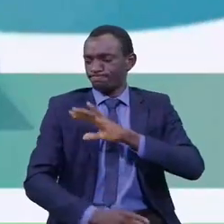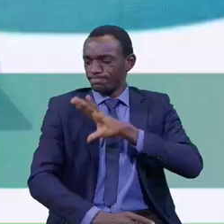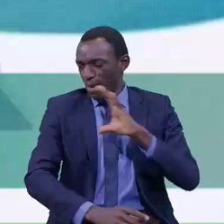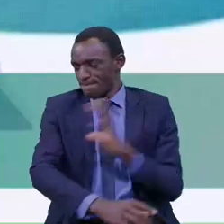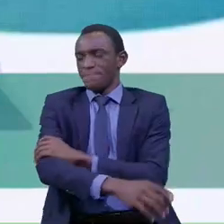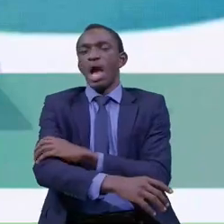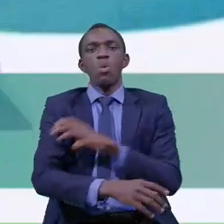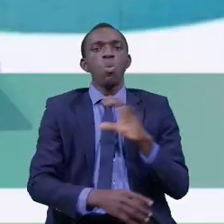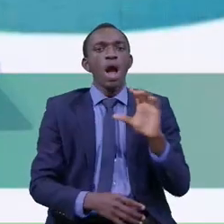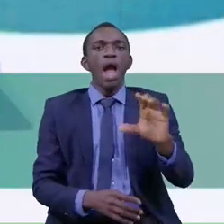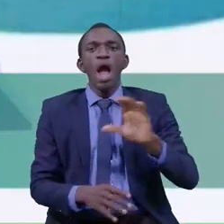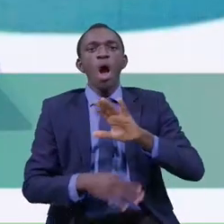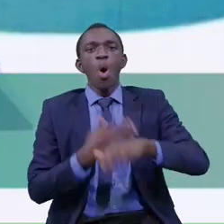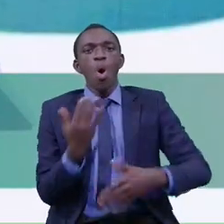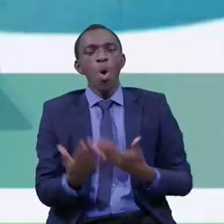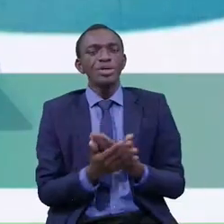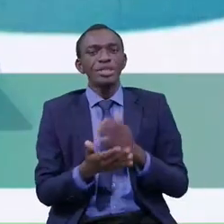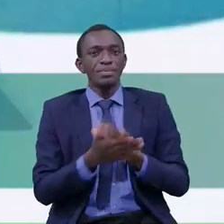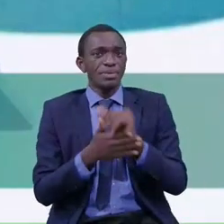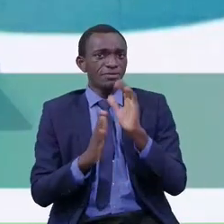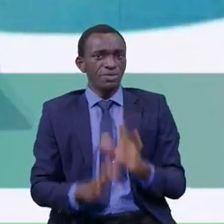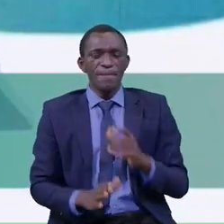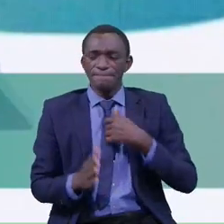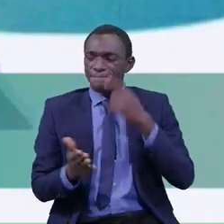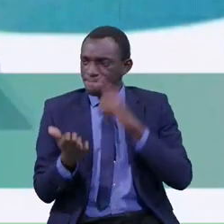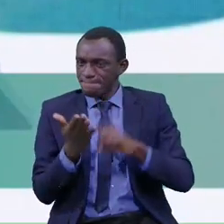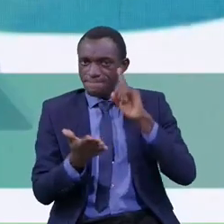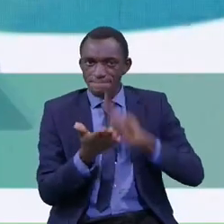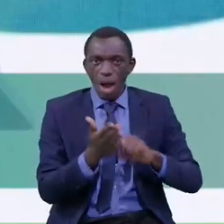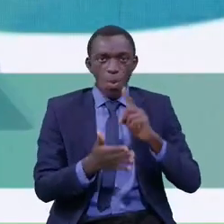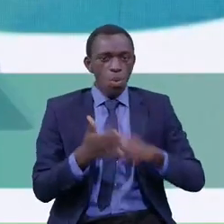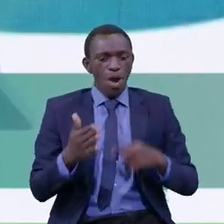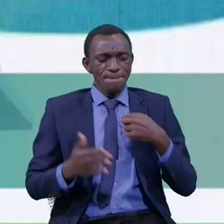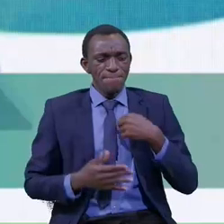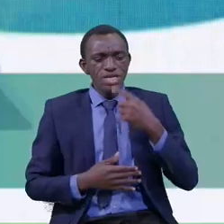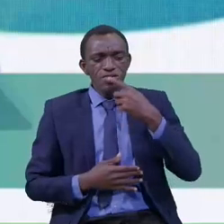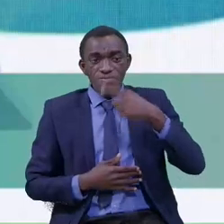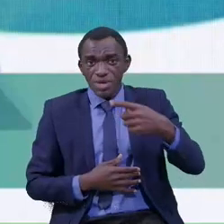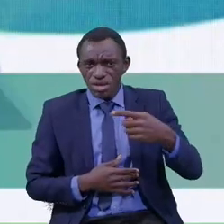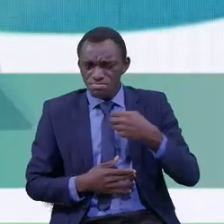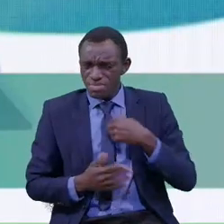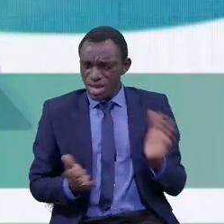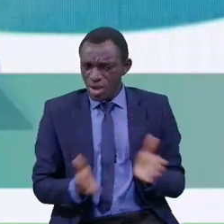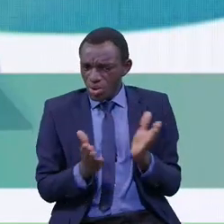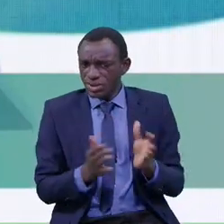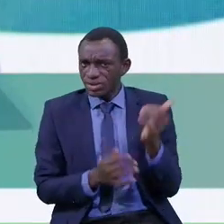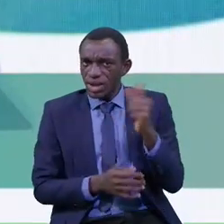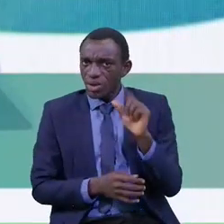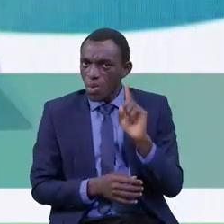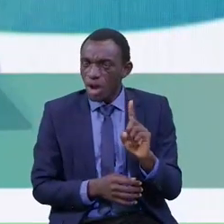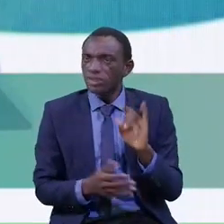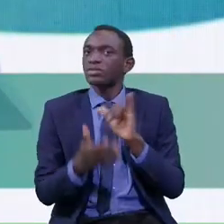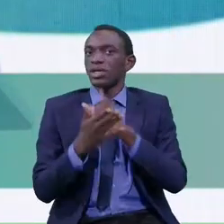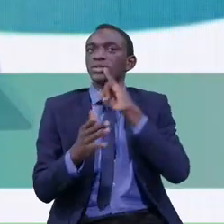et je vérifie ce que j'ai dit, ce que j'ai prêché. Est-ce que j'ai encouragé quelqu'un? Ça, c'est mon